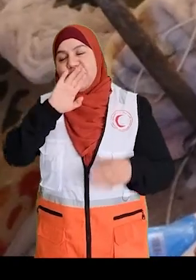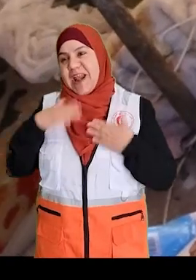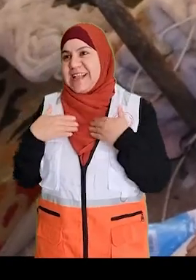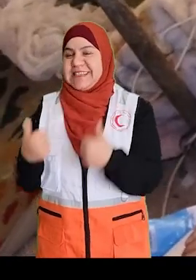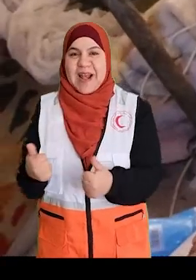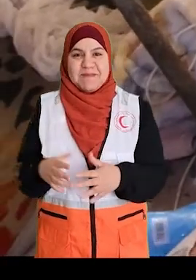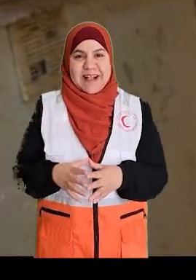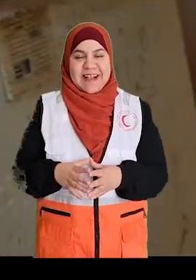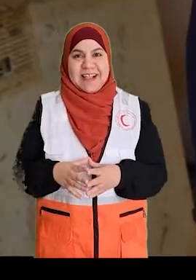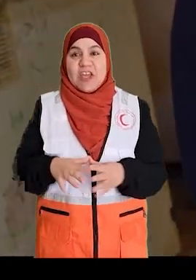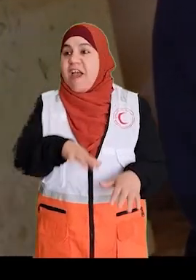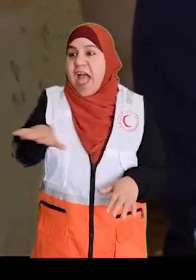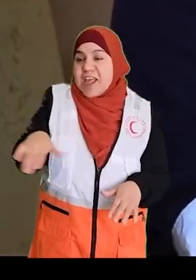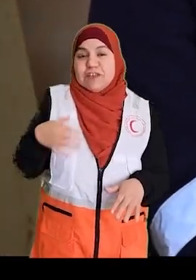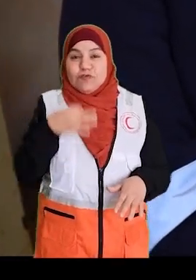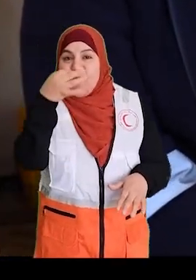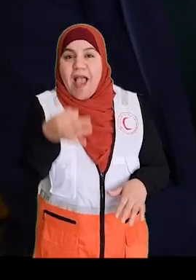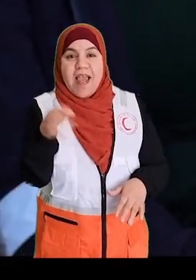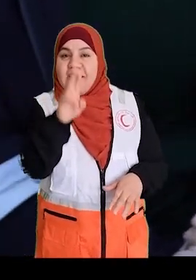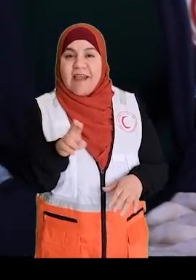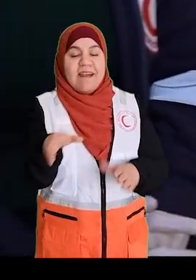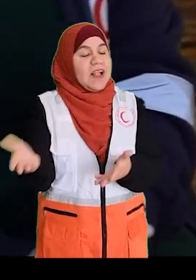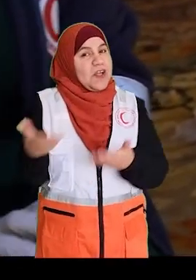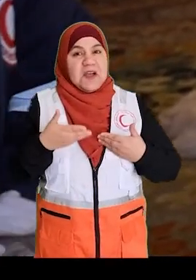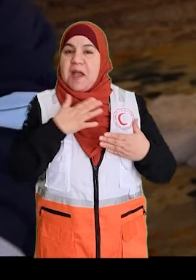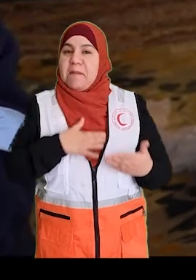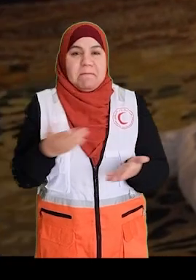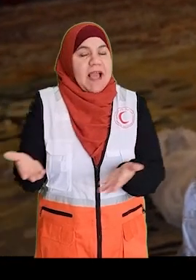على سلامتك. الله يسلمك. في أي استفسارات أي أسئلة